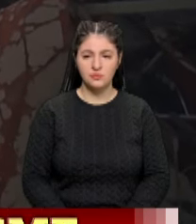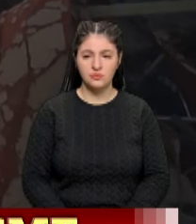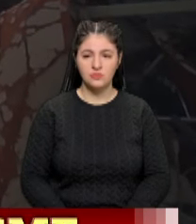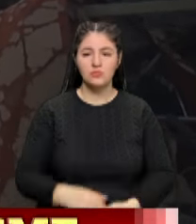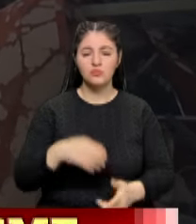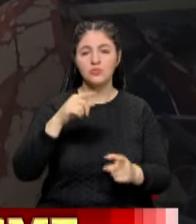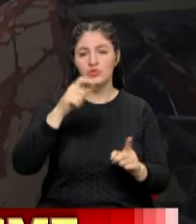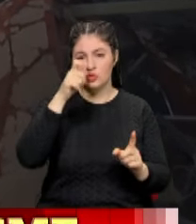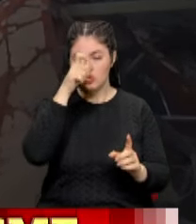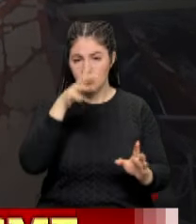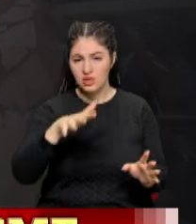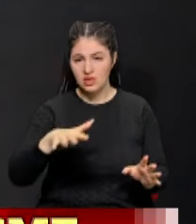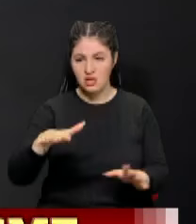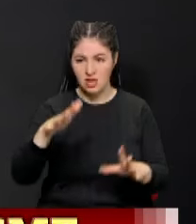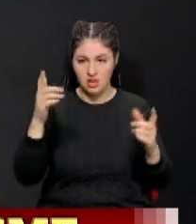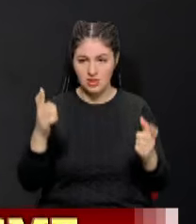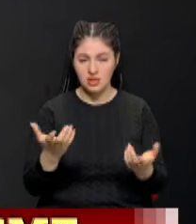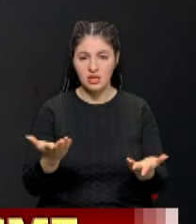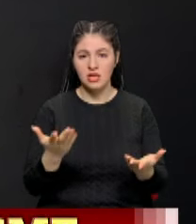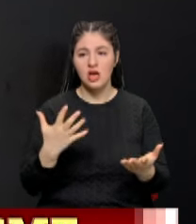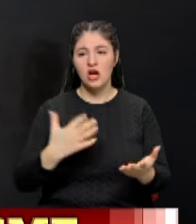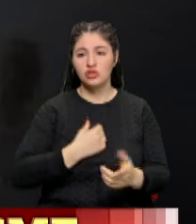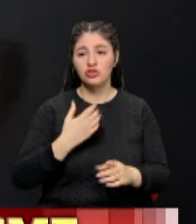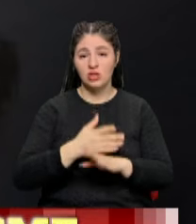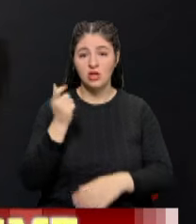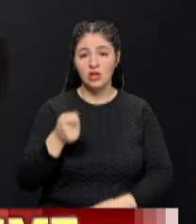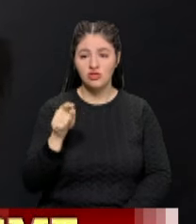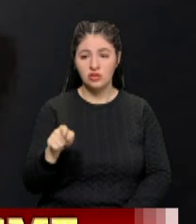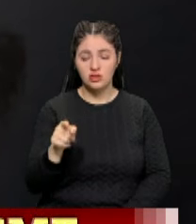Bu ülkenin acı gerçeği.